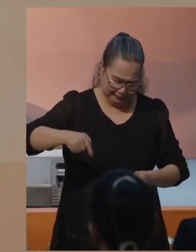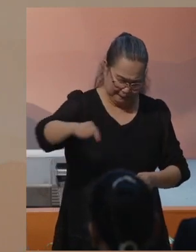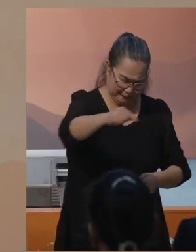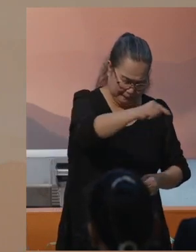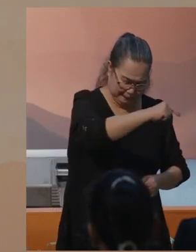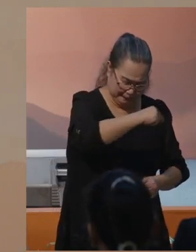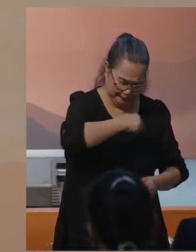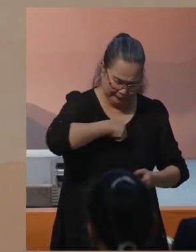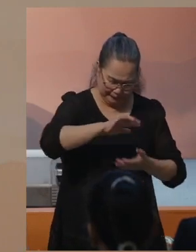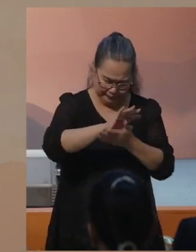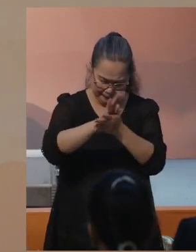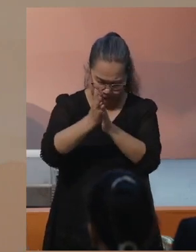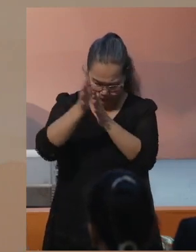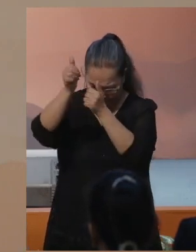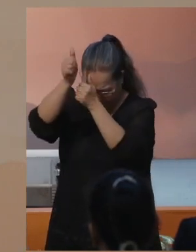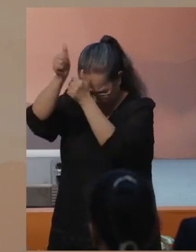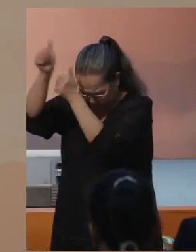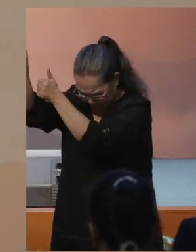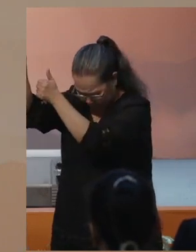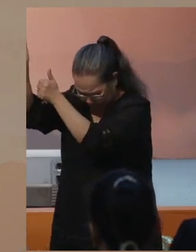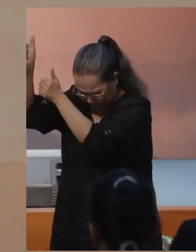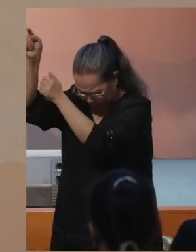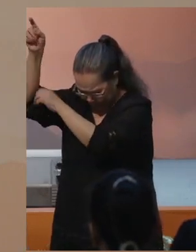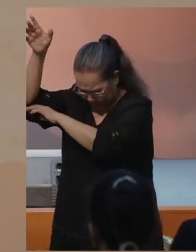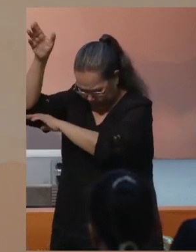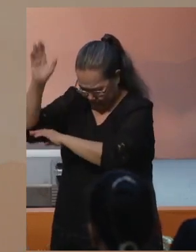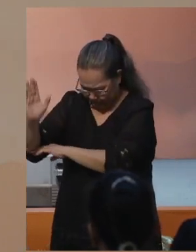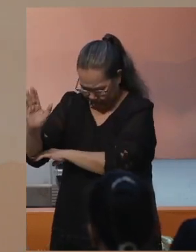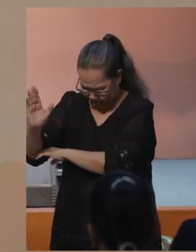ay maging katulad ninyo.